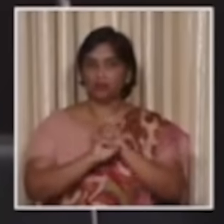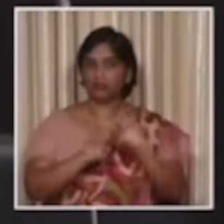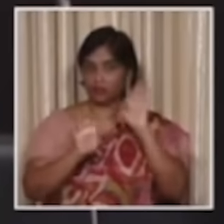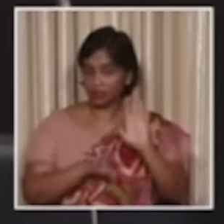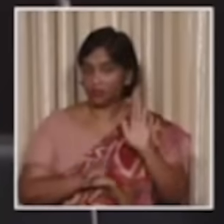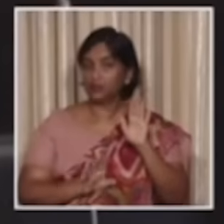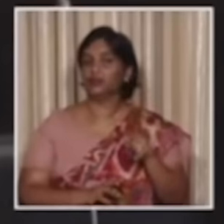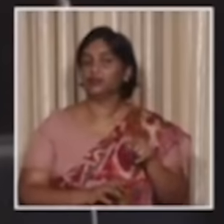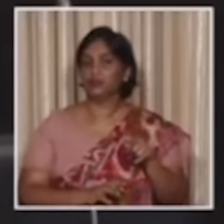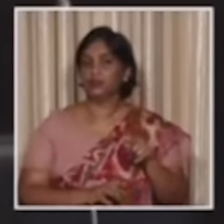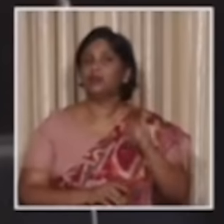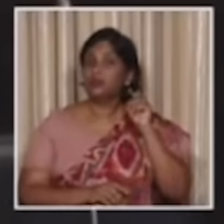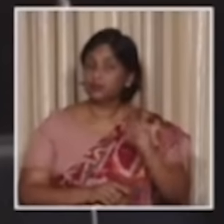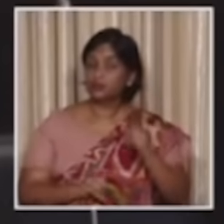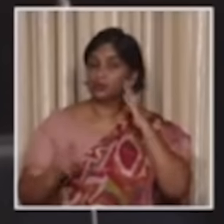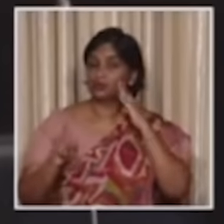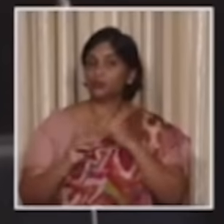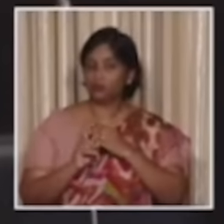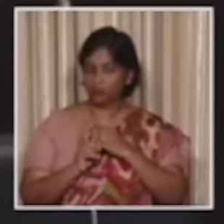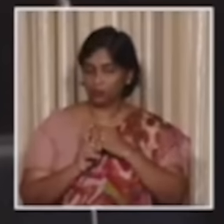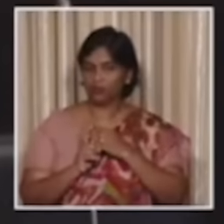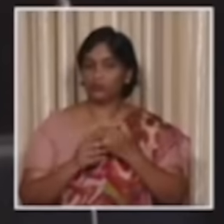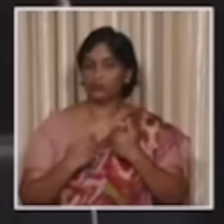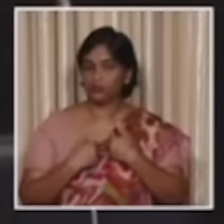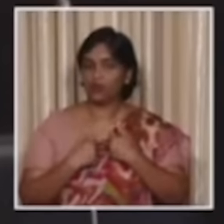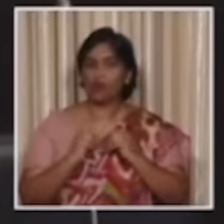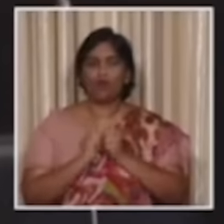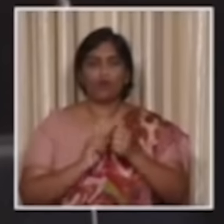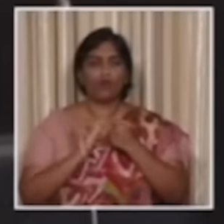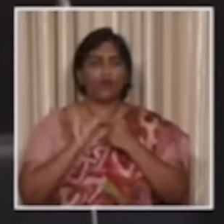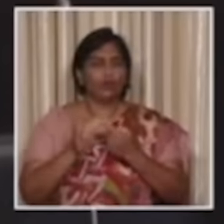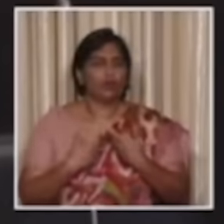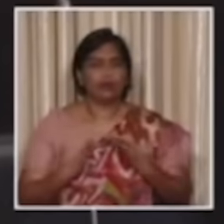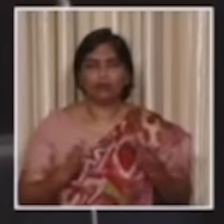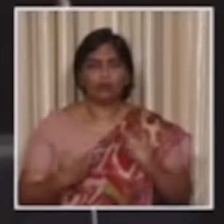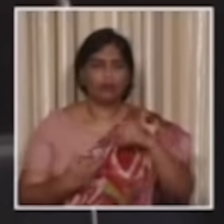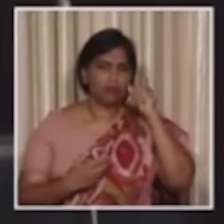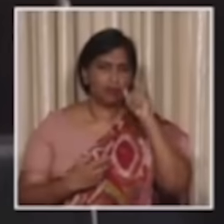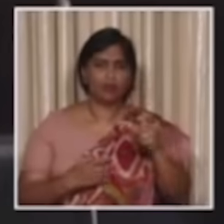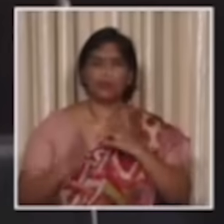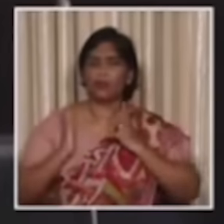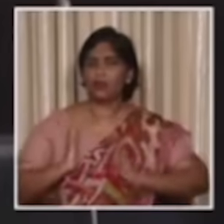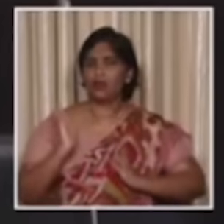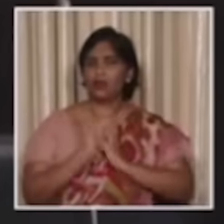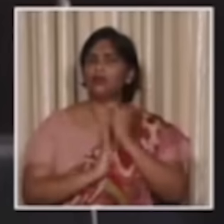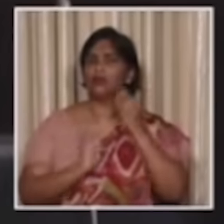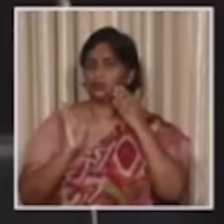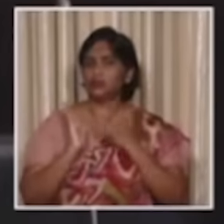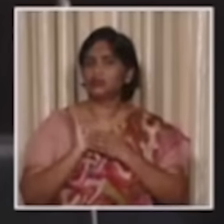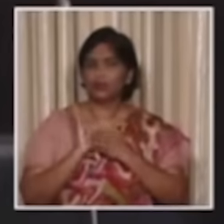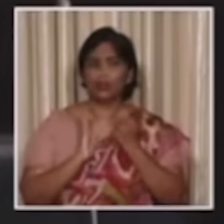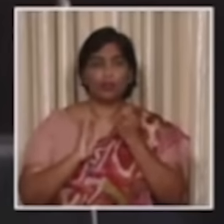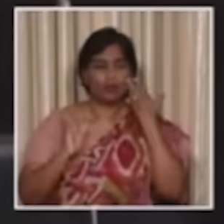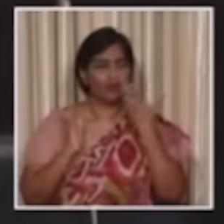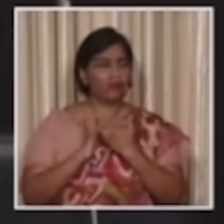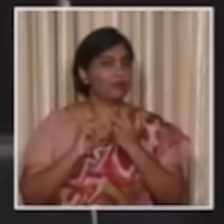තියෙන බවත් දැන් ඒකට අපි කුමක්ද ප්‍රතිචාරය දක්වන්නේ? මම බලන්න මේ Human Rights Impact of the Economic Crisis